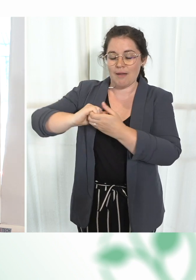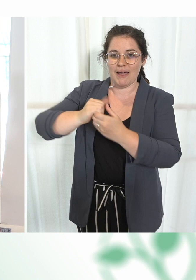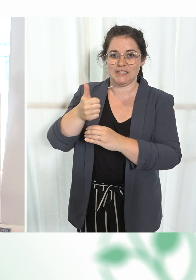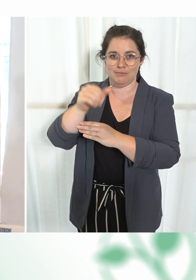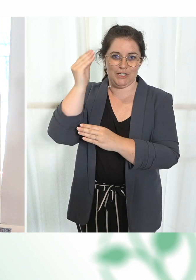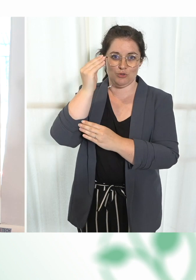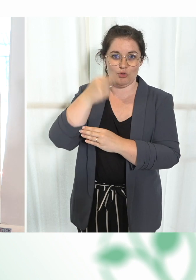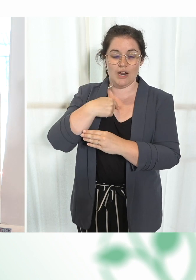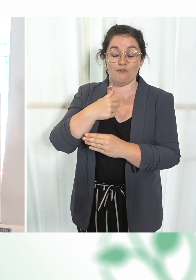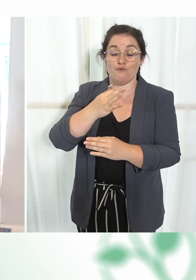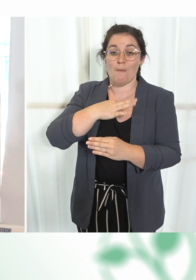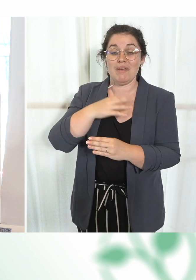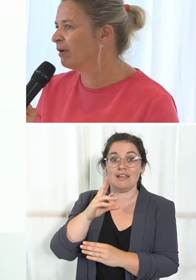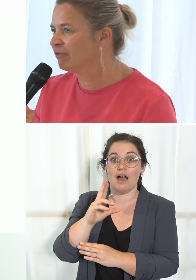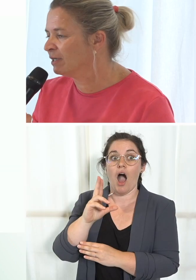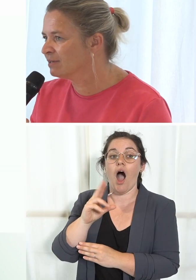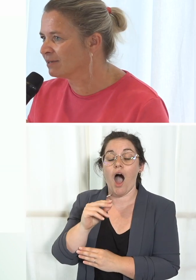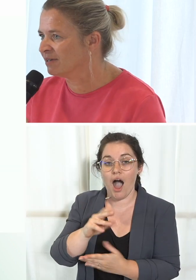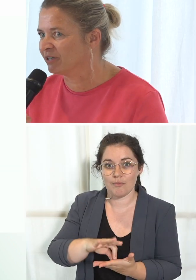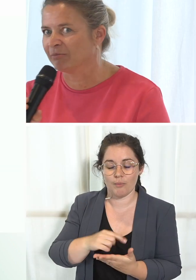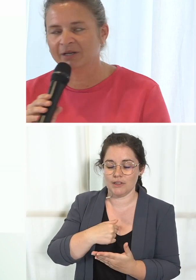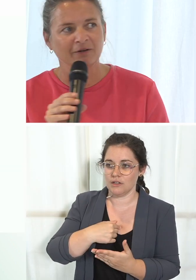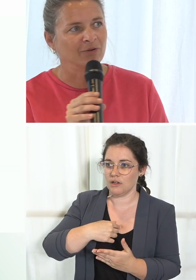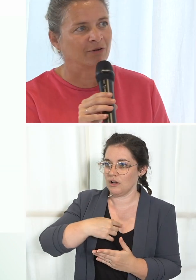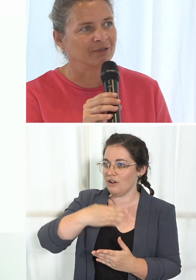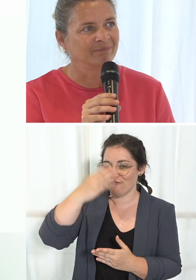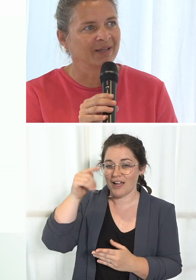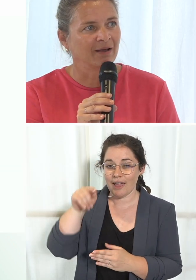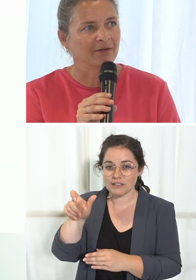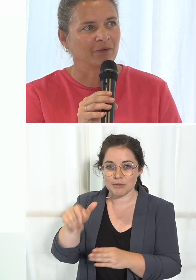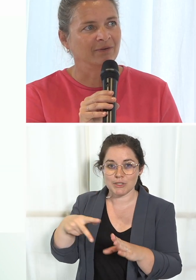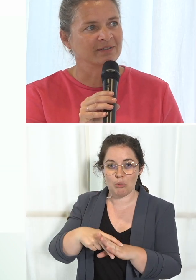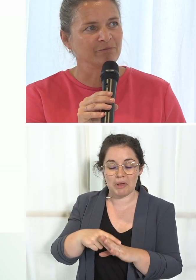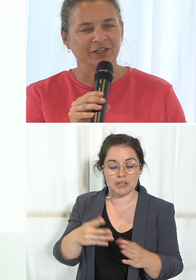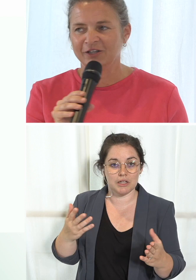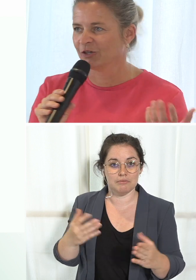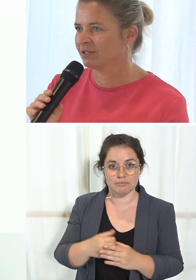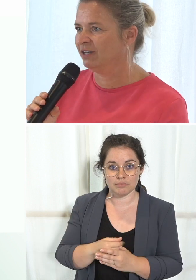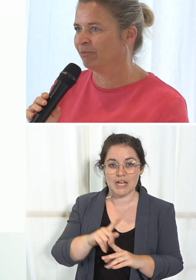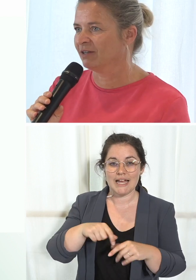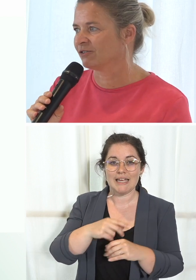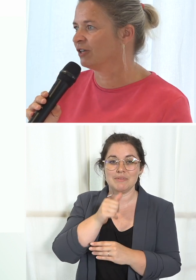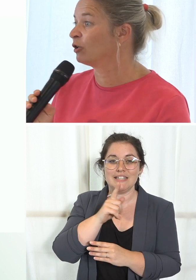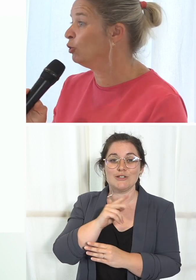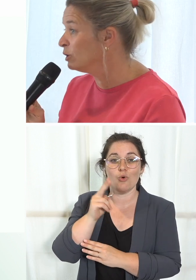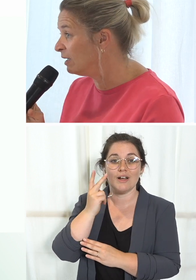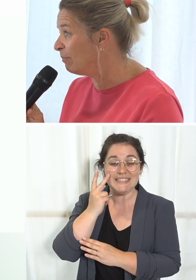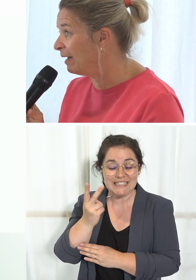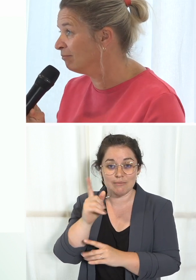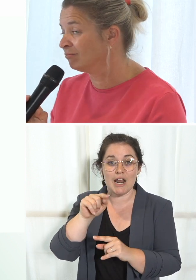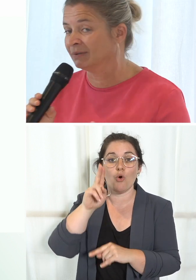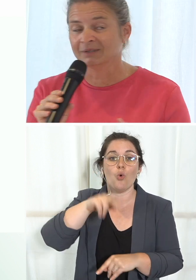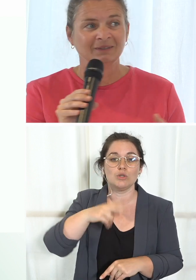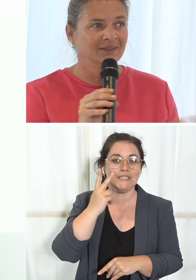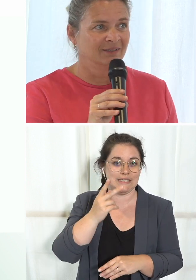Aha-Moment ist immer der für mich, dass ich manchmal auch vergisst, dass jemand eine Behinderung hat. Also es gibt ja nicht nur die Sichtbaren, sondern auch die